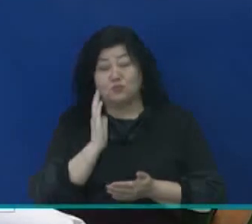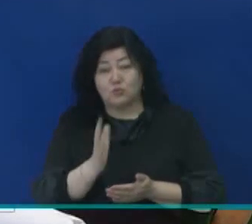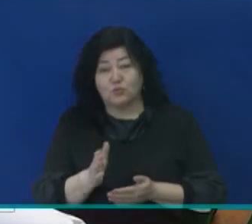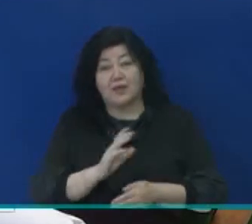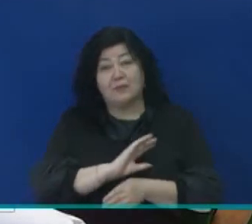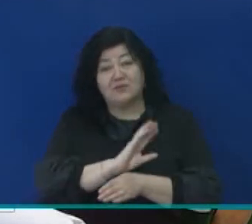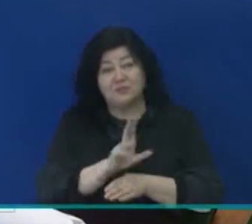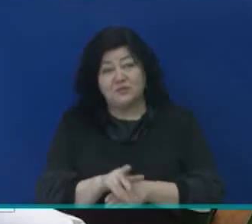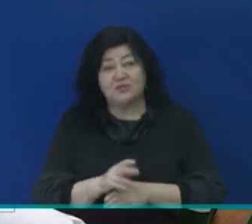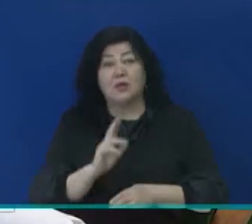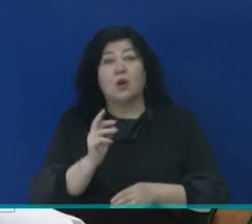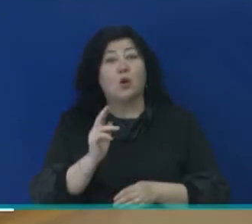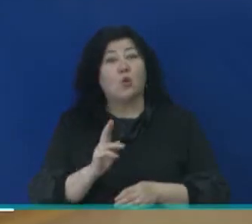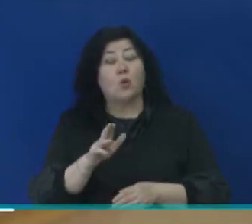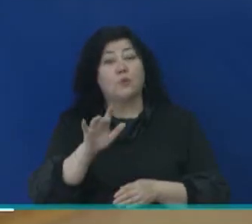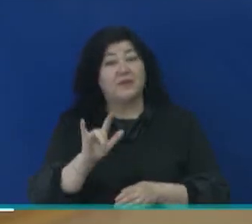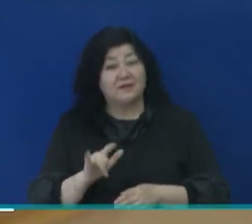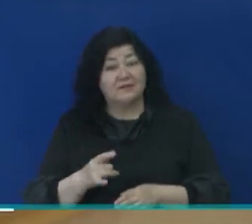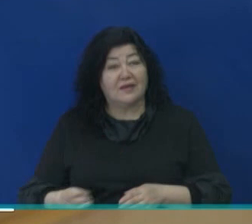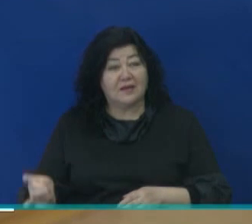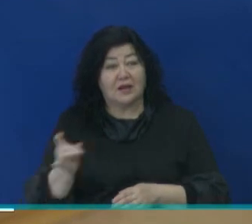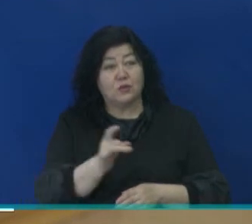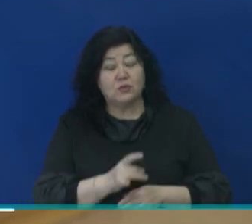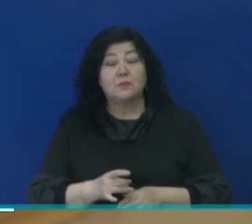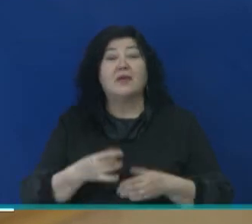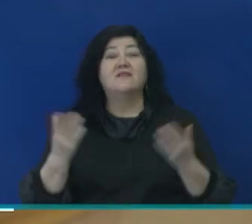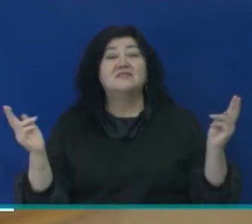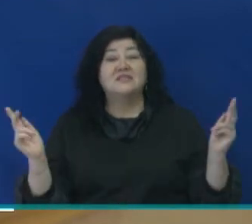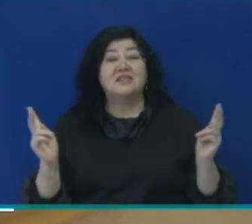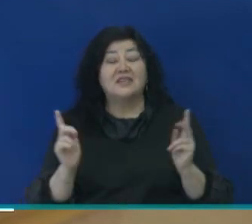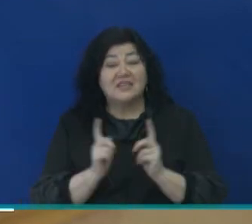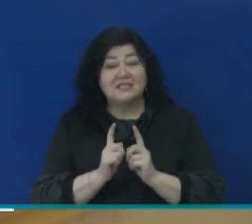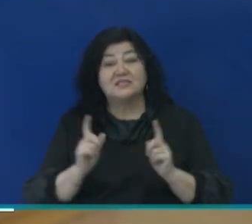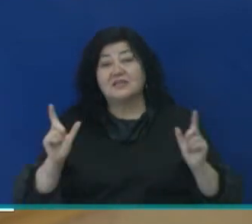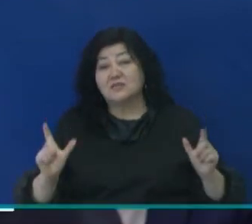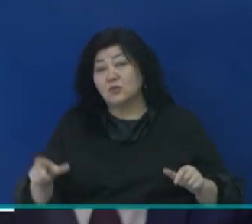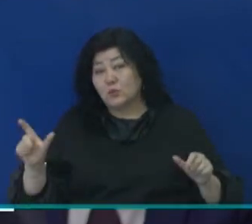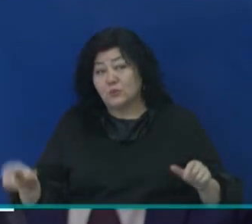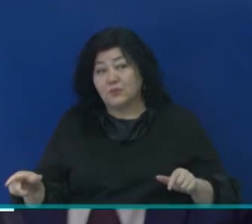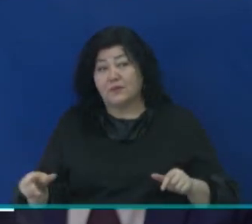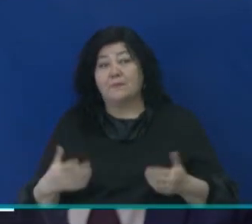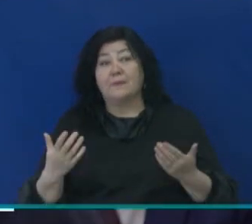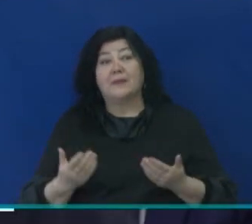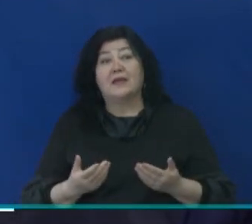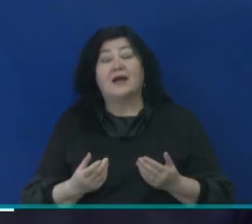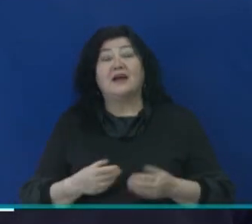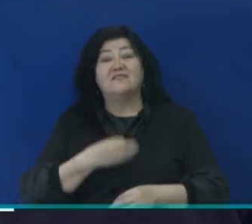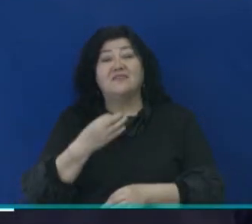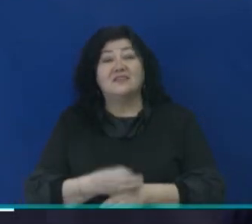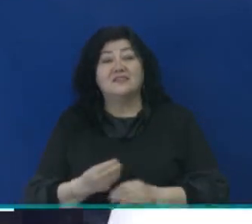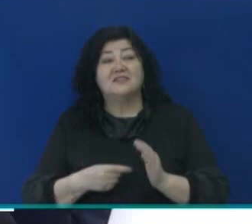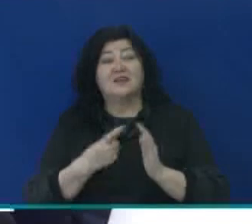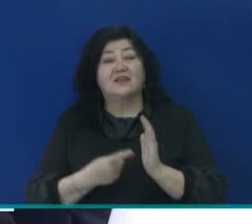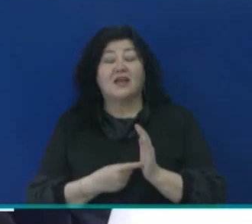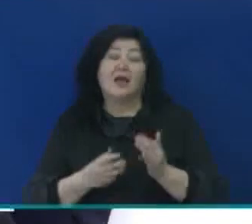Абай облысының әкімі Көкпекті ауданының тұрғындарымен кездесіп, өзекті мәселелерге көңіл бөліп, сұрақтарға да жауап берді. Сұрақтар негізінен әлеуметтік салаға, тұрғын